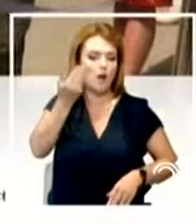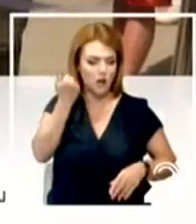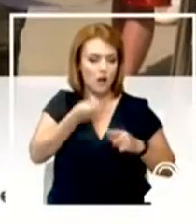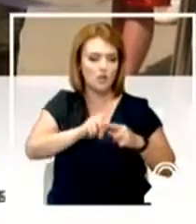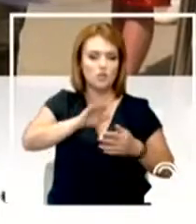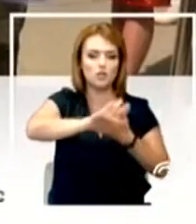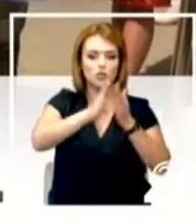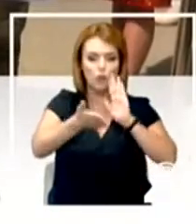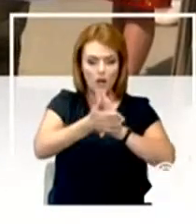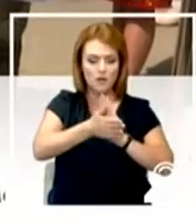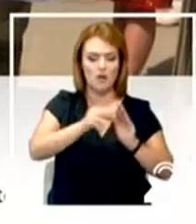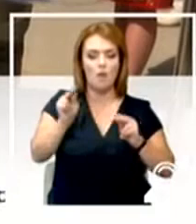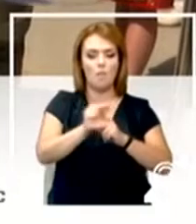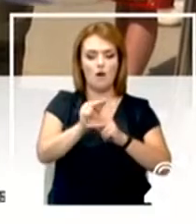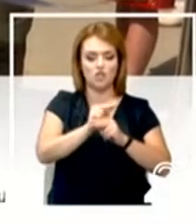Ucraina.